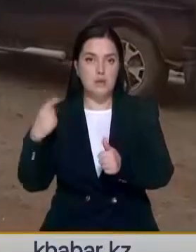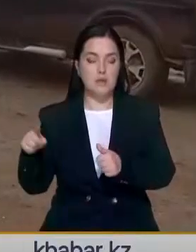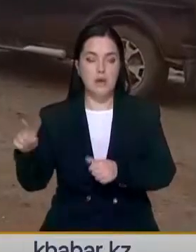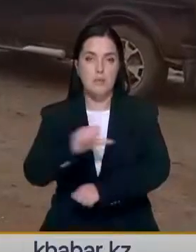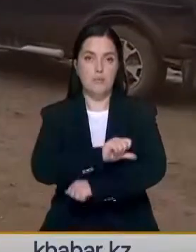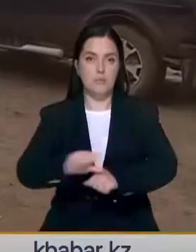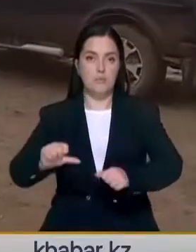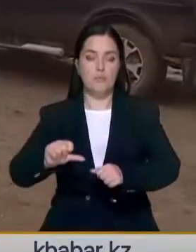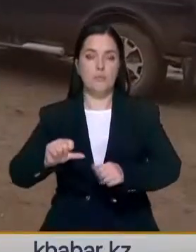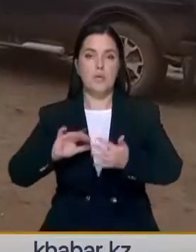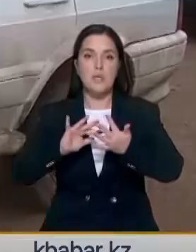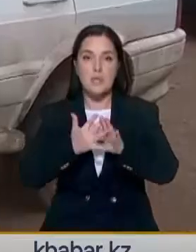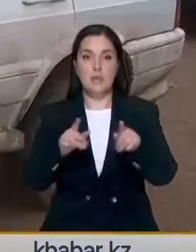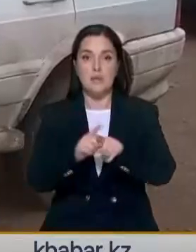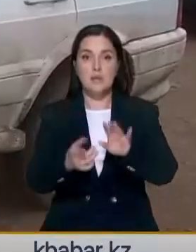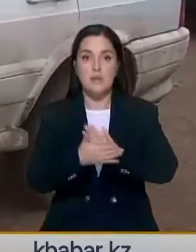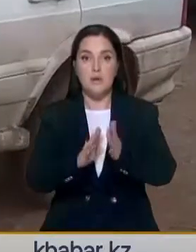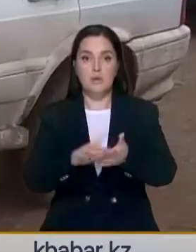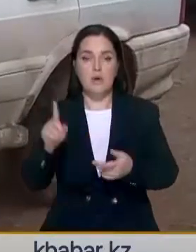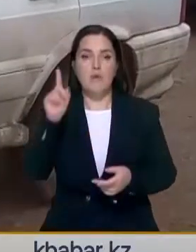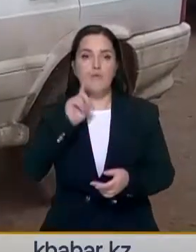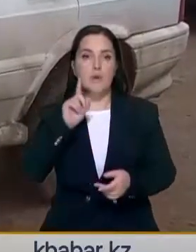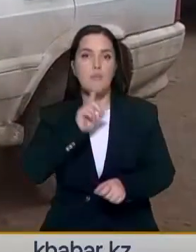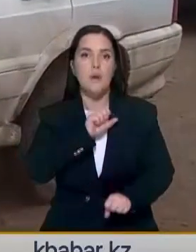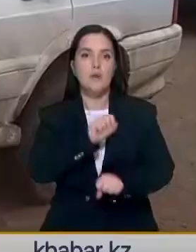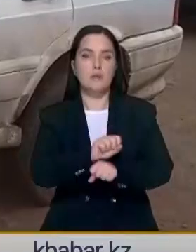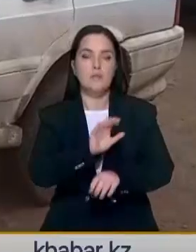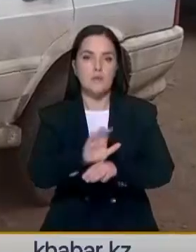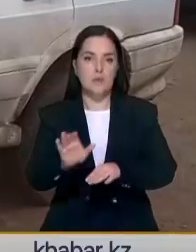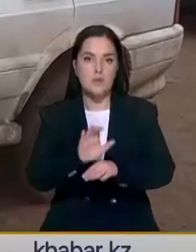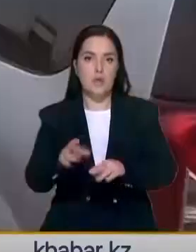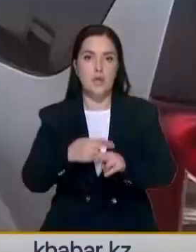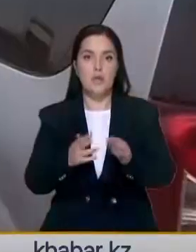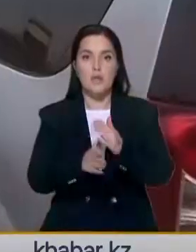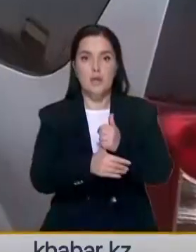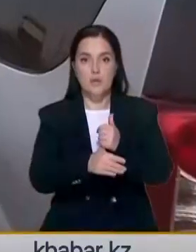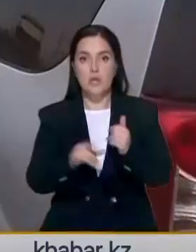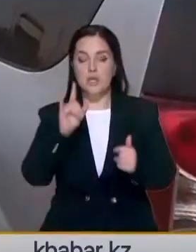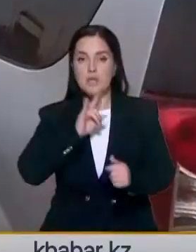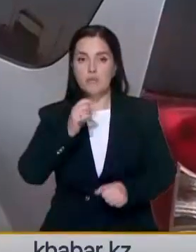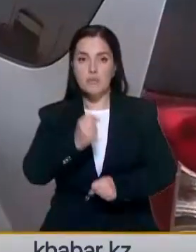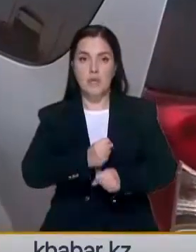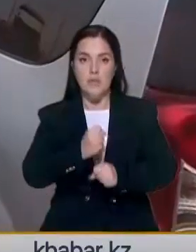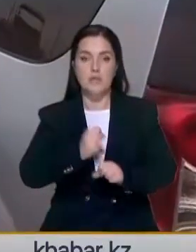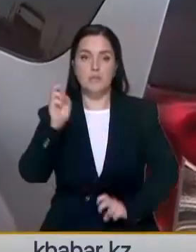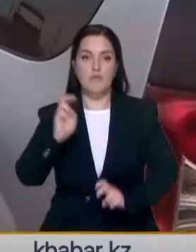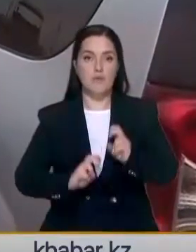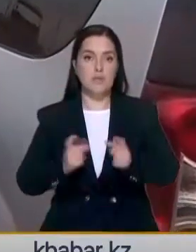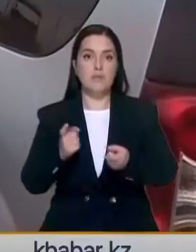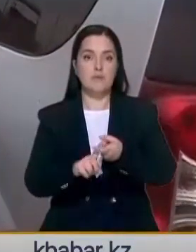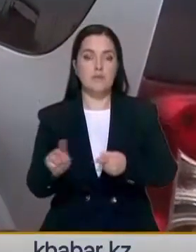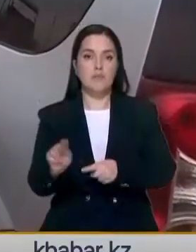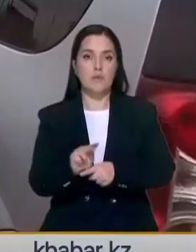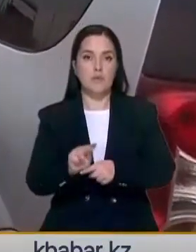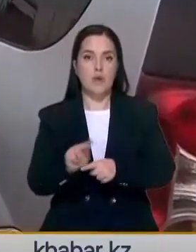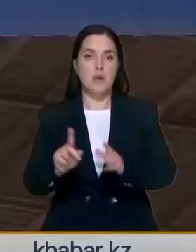населённых пунктах напомню такая ситуация в регионе возникла после временной приостановке производства деятельности на тараско нефтеперерабатывающем заводе